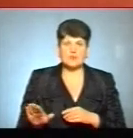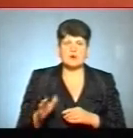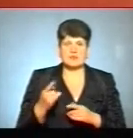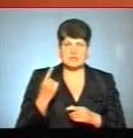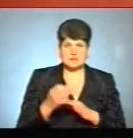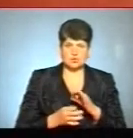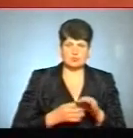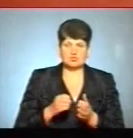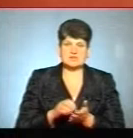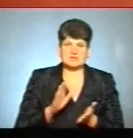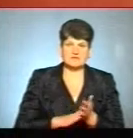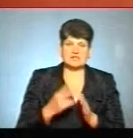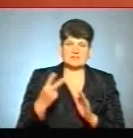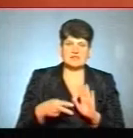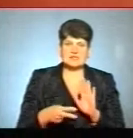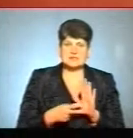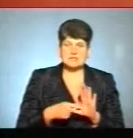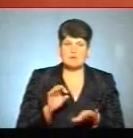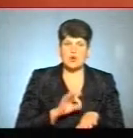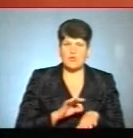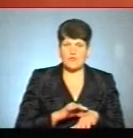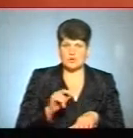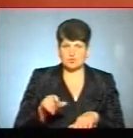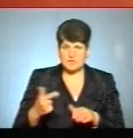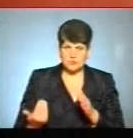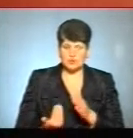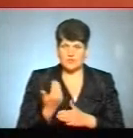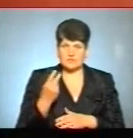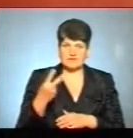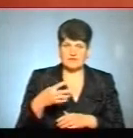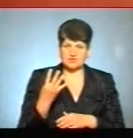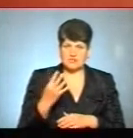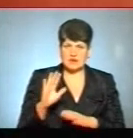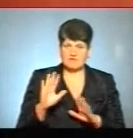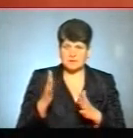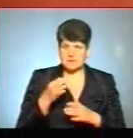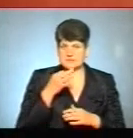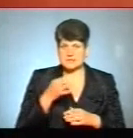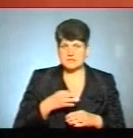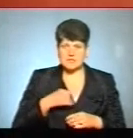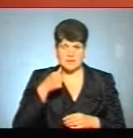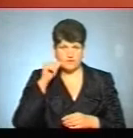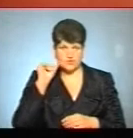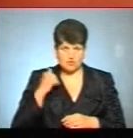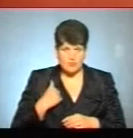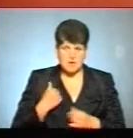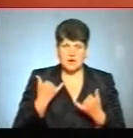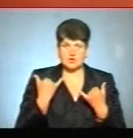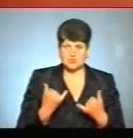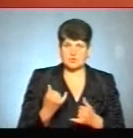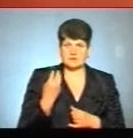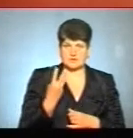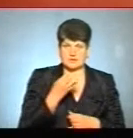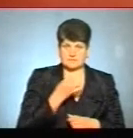добу зареєстрували 27 хворих на коронавірус. Про 24 випадки нам було повідомлено ще вчора і про 3